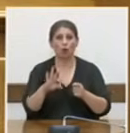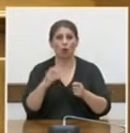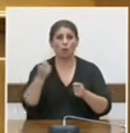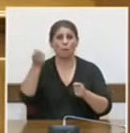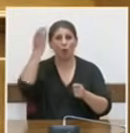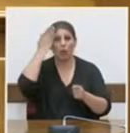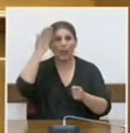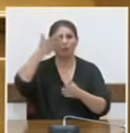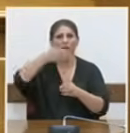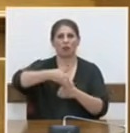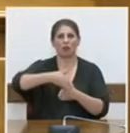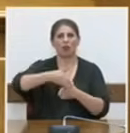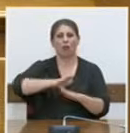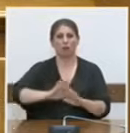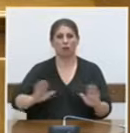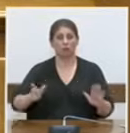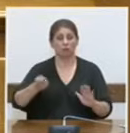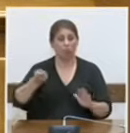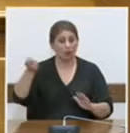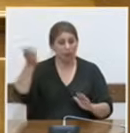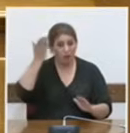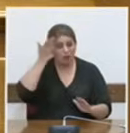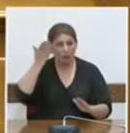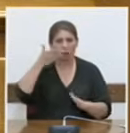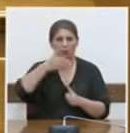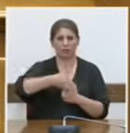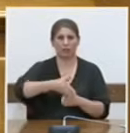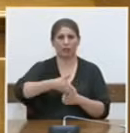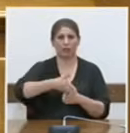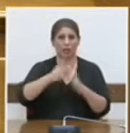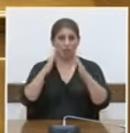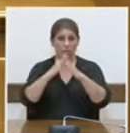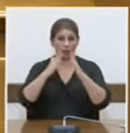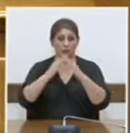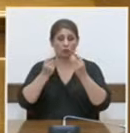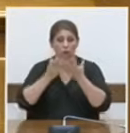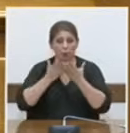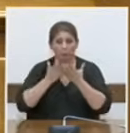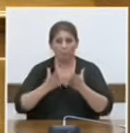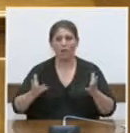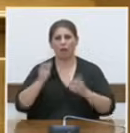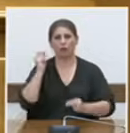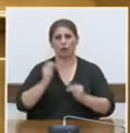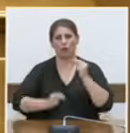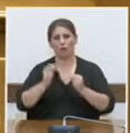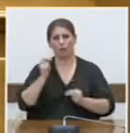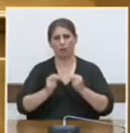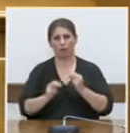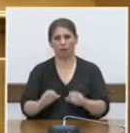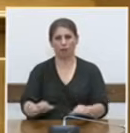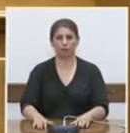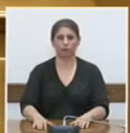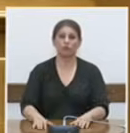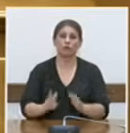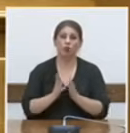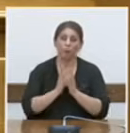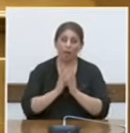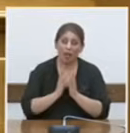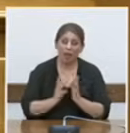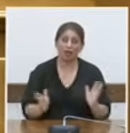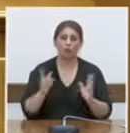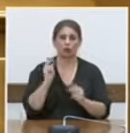ενίκεια. Πανάκριβα. Η στέγαση είναι το μεγαλύτερο πρόβλημα, παρακαλώ. Το μεγαλύτερο. Θα